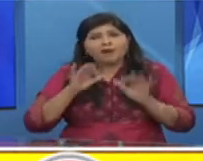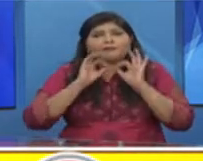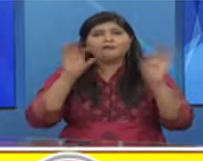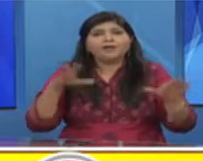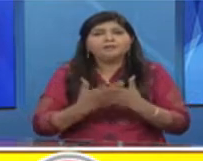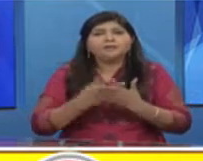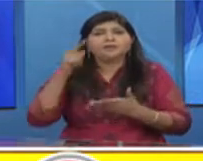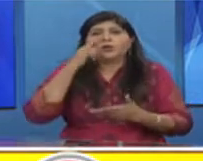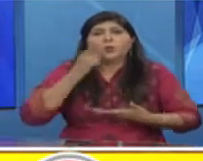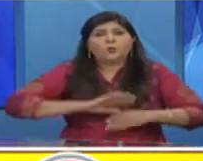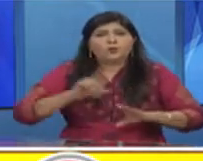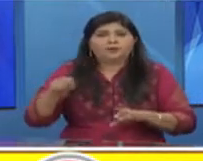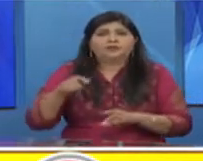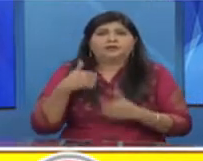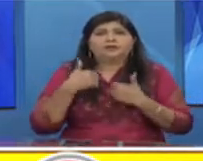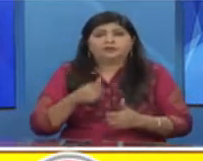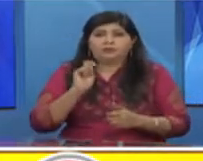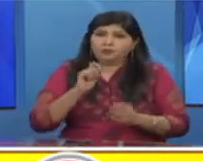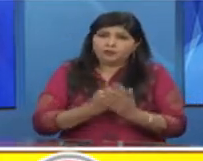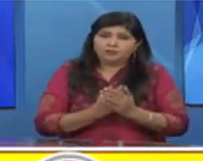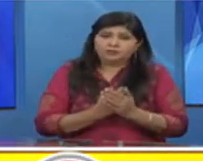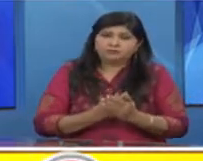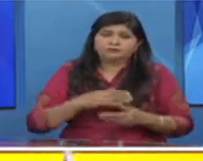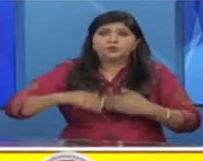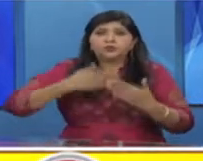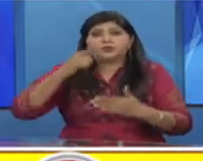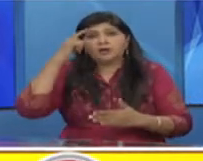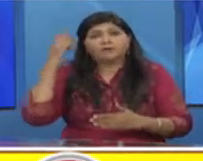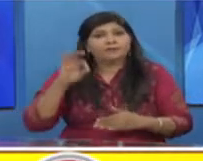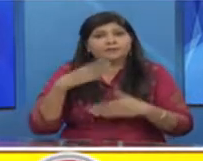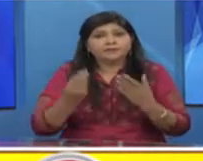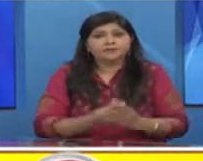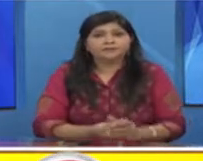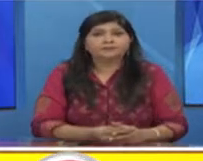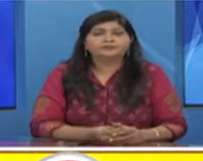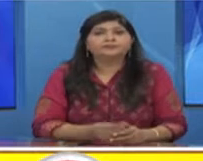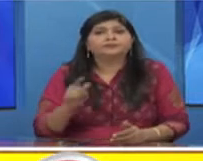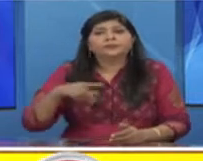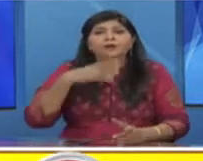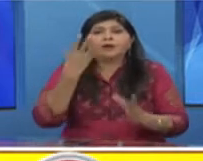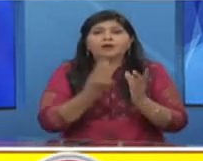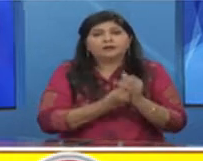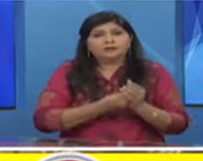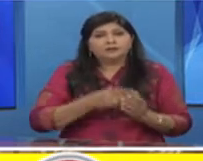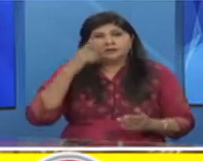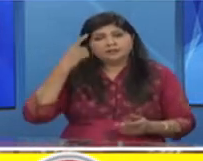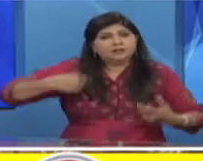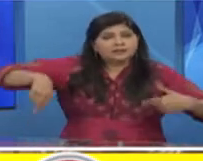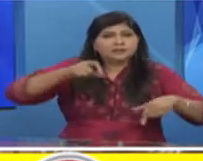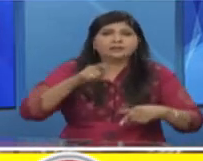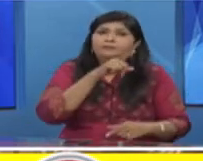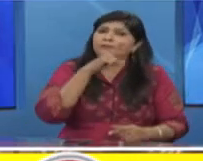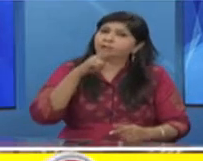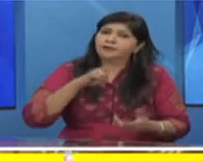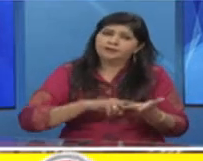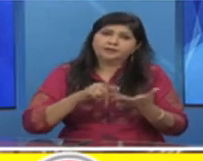एक मजबूत पहचान है और उसका उज्जवल भविष्य है। मेरे प्यारे देशवासियों, 12